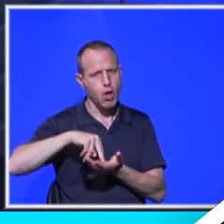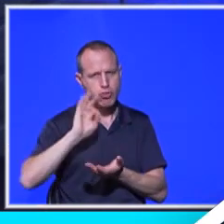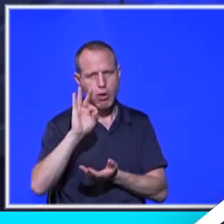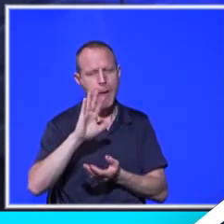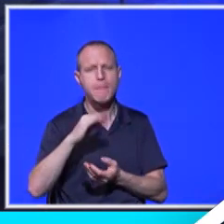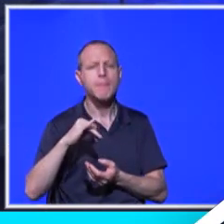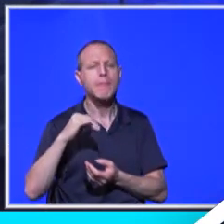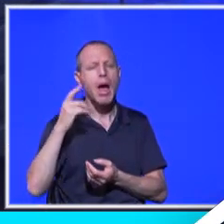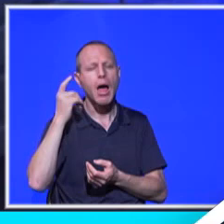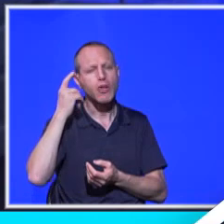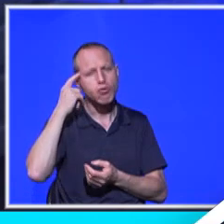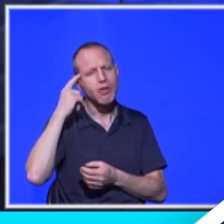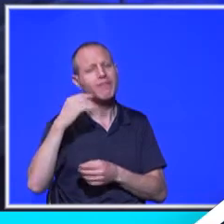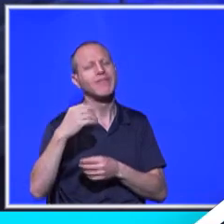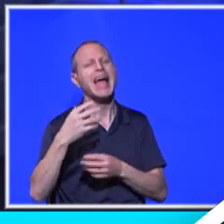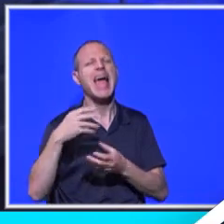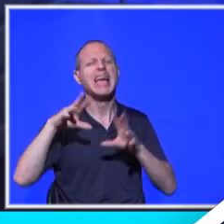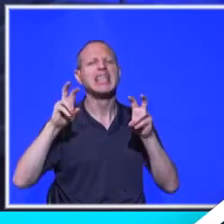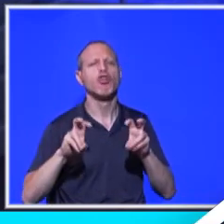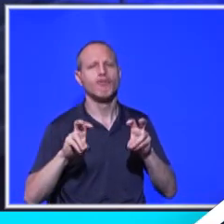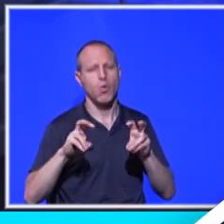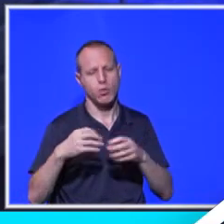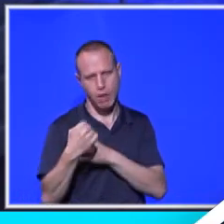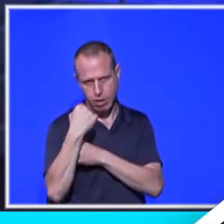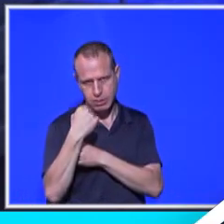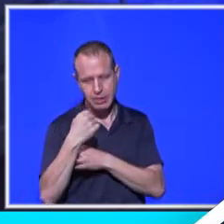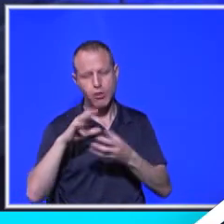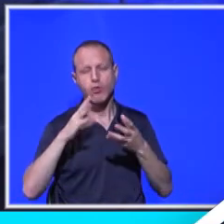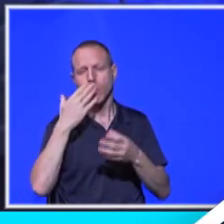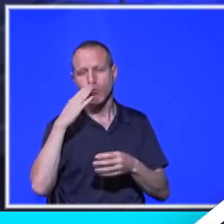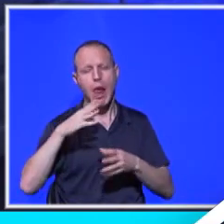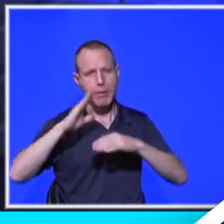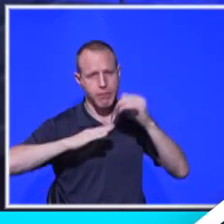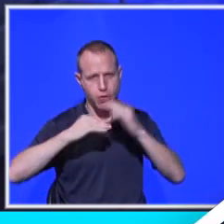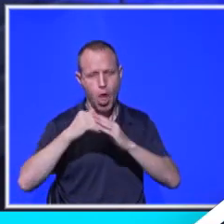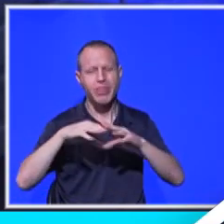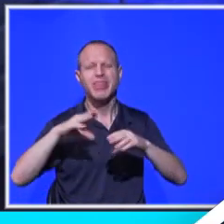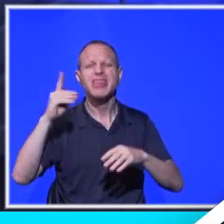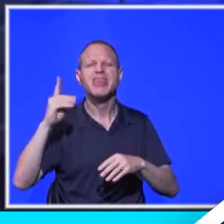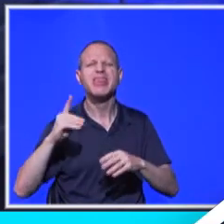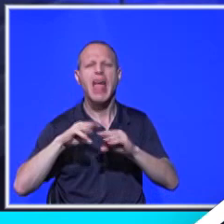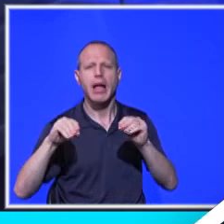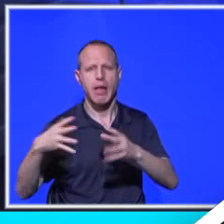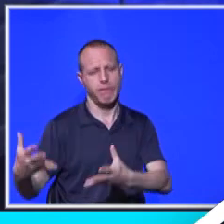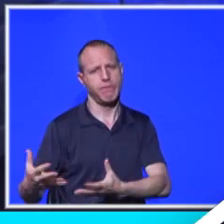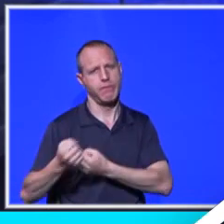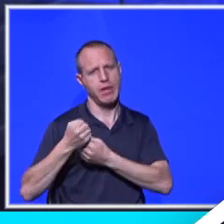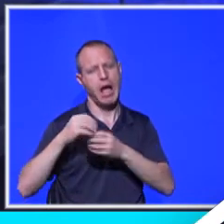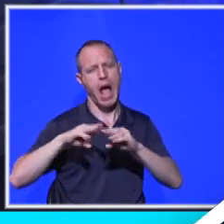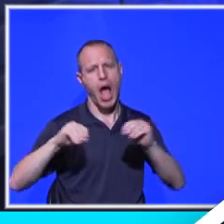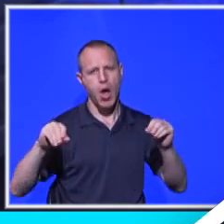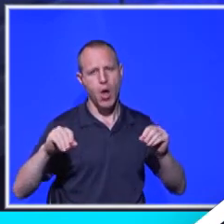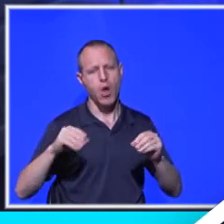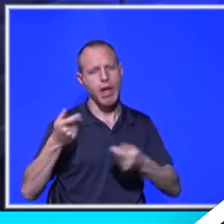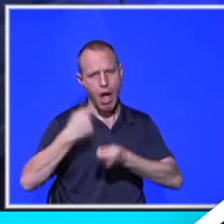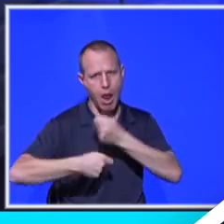בעניין ההתיישבות, לחזק, בעניין ירושלים, לבנות, בעניין הנגב, להציל את הקרקעות, בעניין הכלכלה, בעניין זה תבוא עם האידיאולוגיה